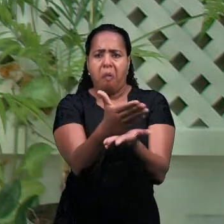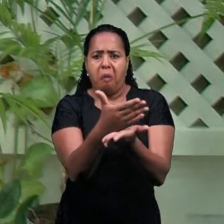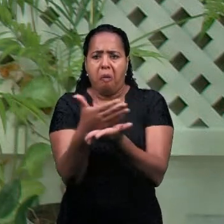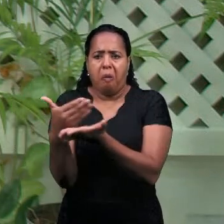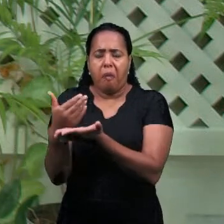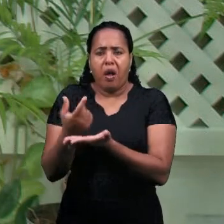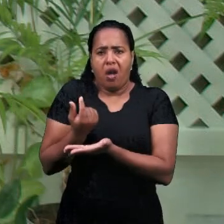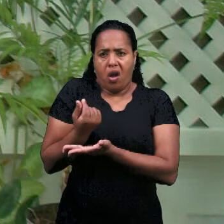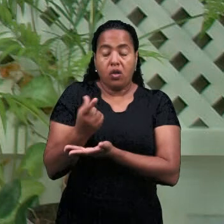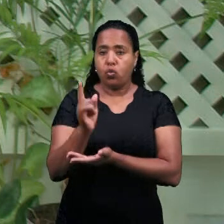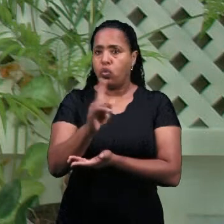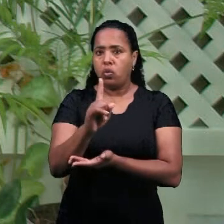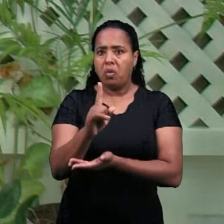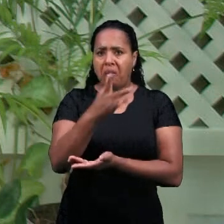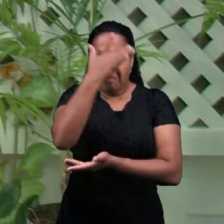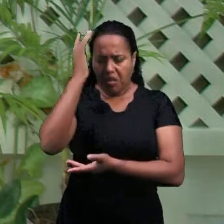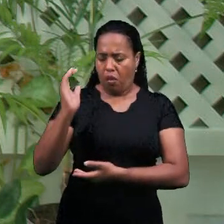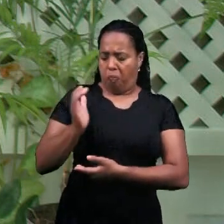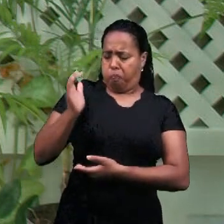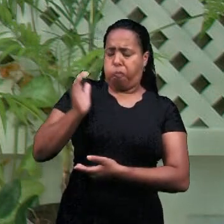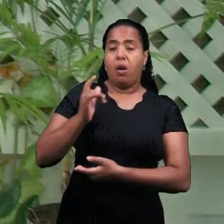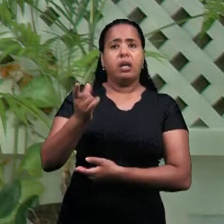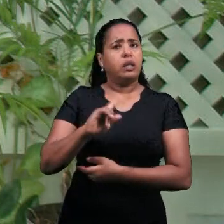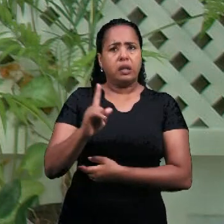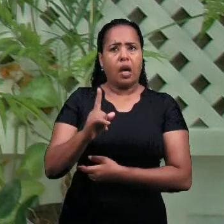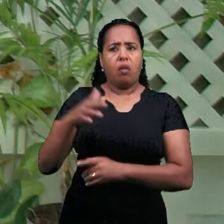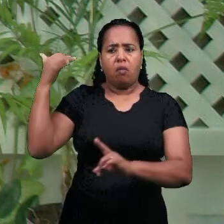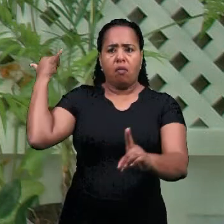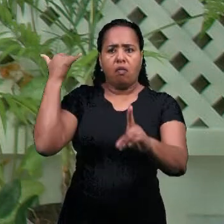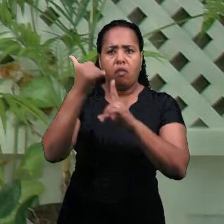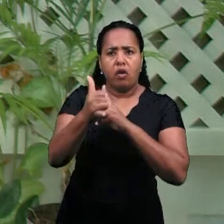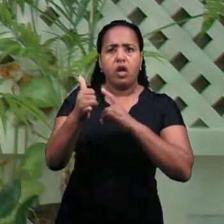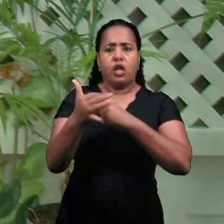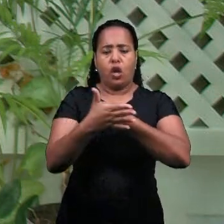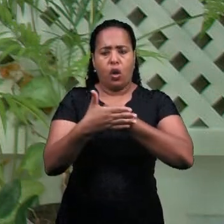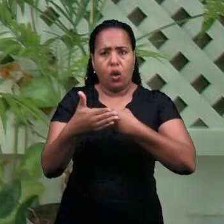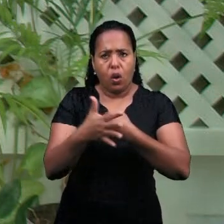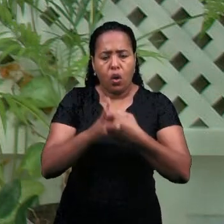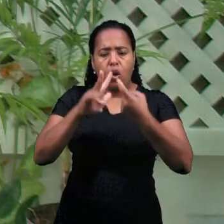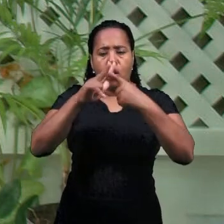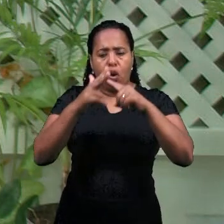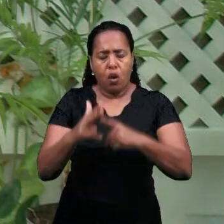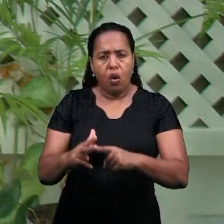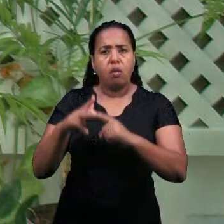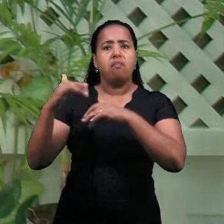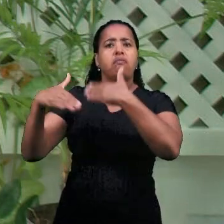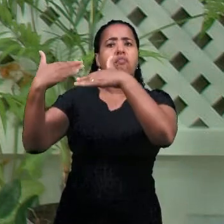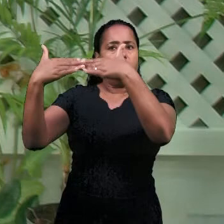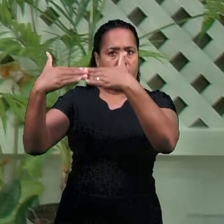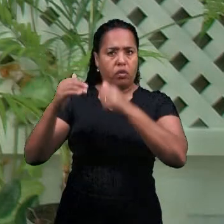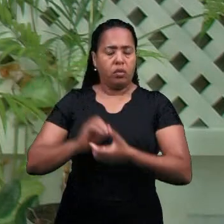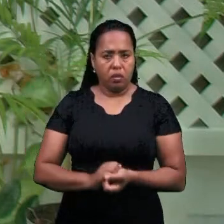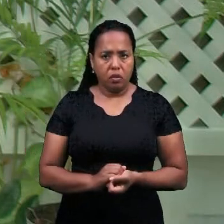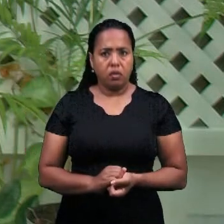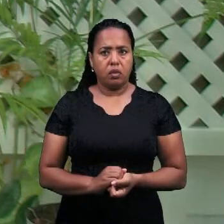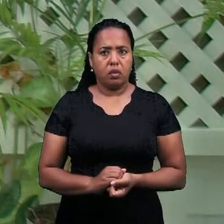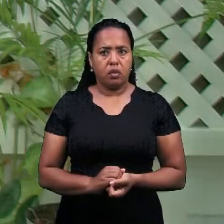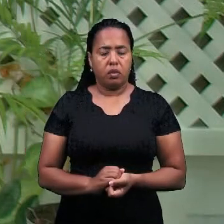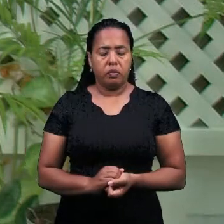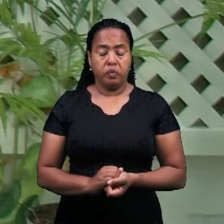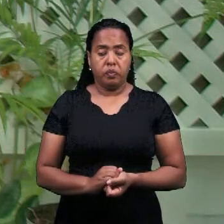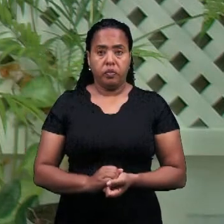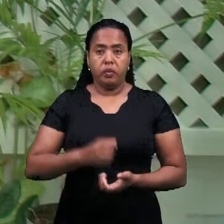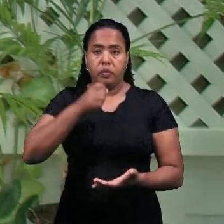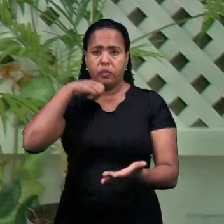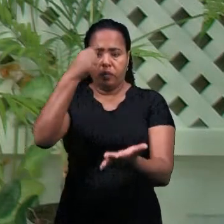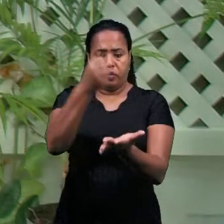riches. Non, la prophétie, c'est pour l'édification, la consolation et exhortation. La prophétie, à l'Ancien